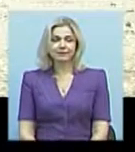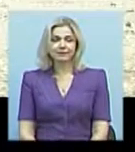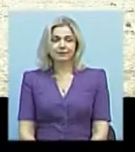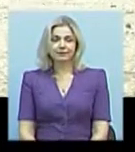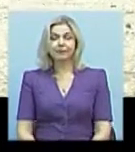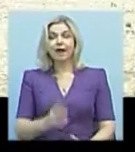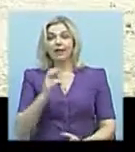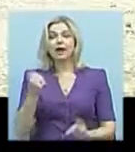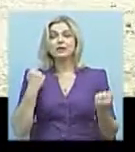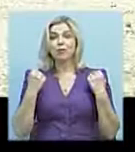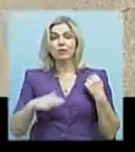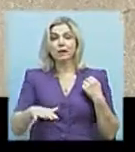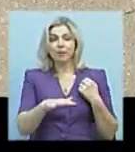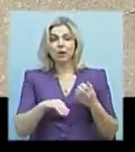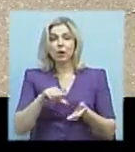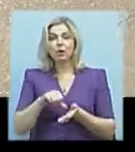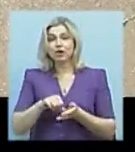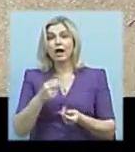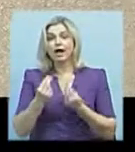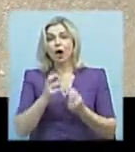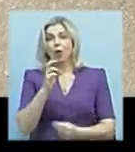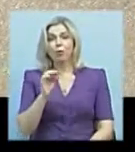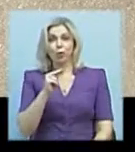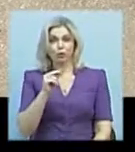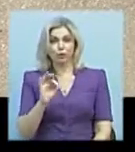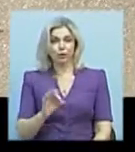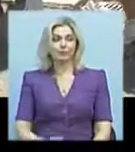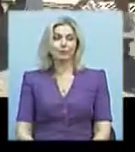На спортивному майданчику учасники грають у бочу.